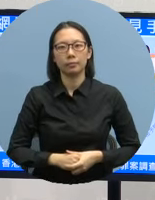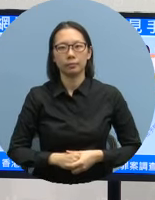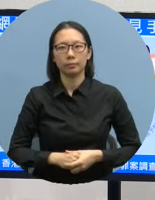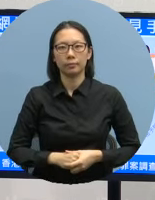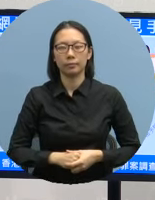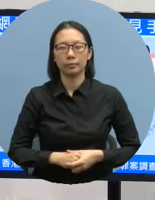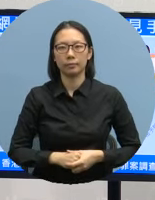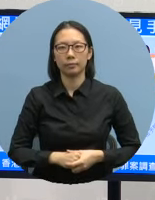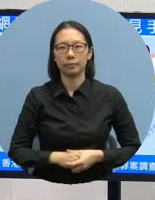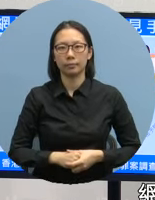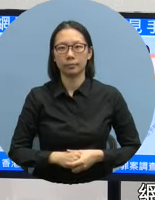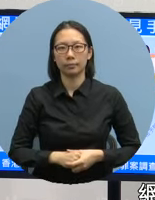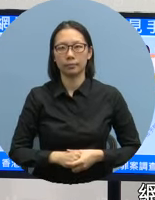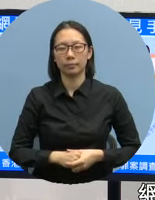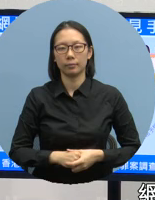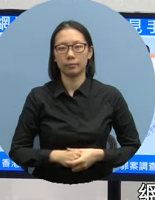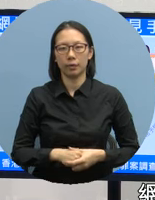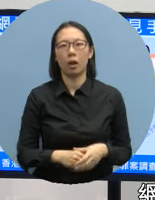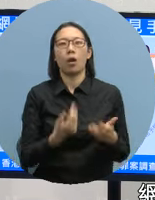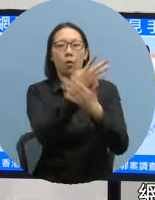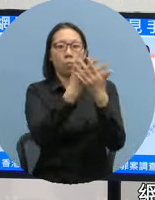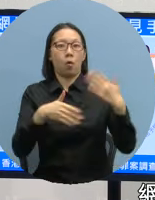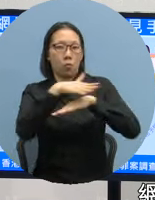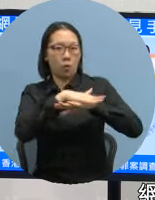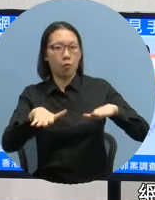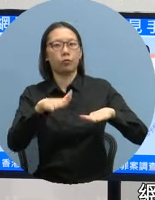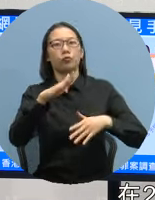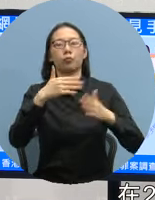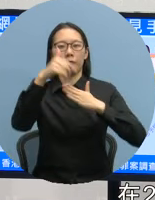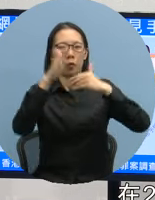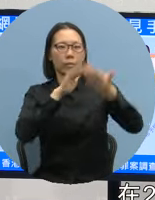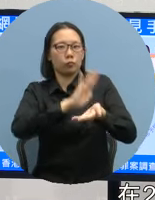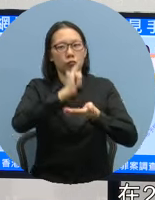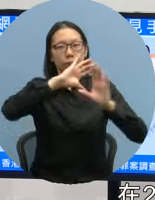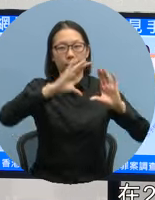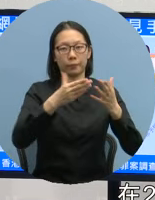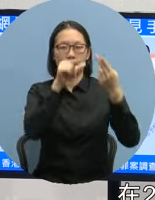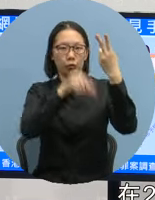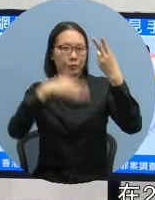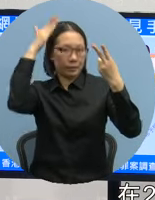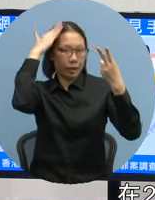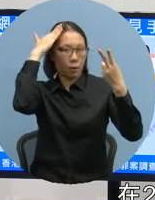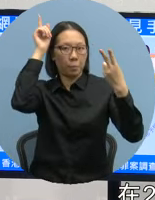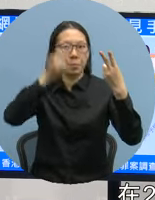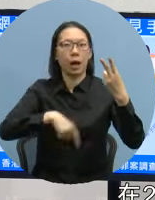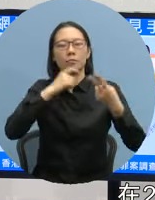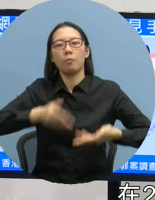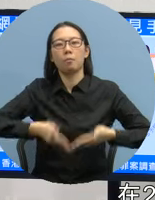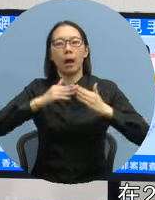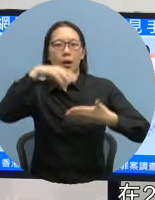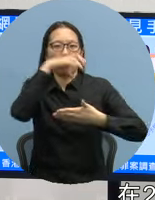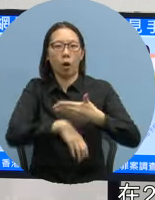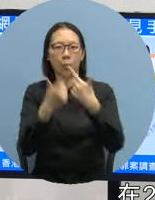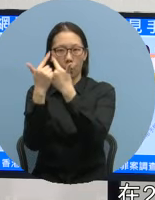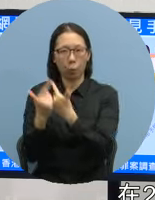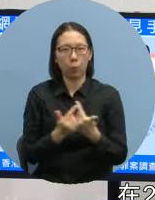因應這個情況，網絡安全及科技罪案調查科在二月初已經成立了內部的協調指